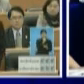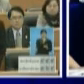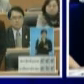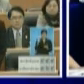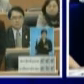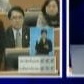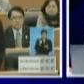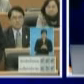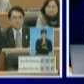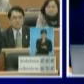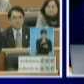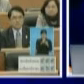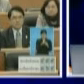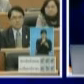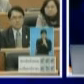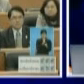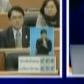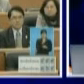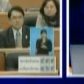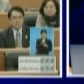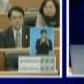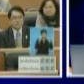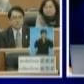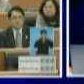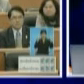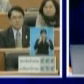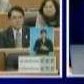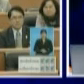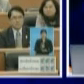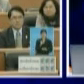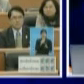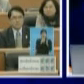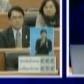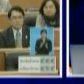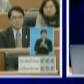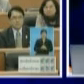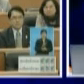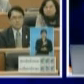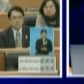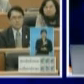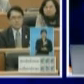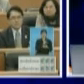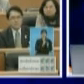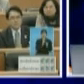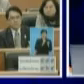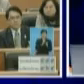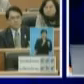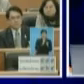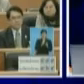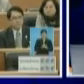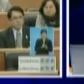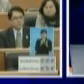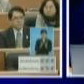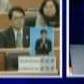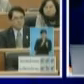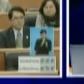องตอบไม่ตอบไม่ได้ ใช่เพราะความที่แกยืนหยัดเนี่ยเขาก็เลยให้ตำรวจมาจับคุณรังสิมาไป จับยายคนนี้ไปที แกไม่ใช่